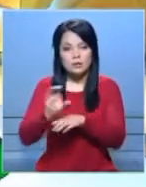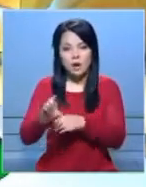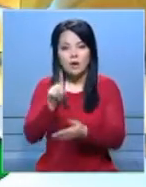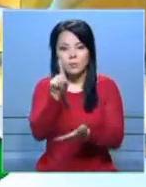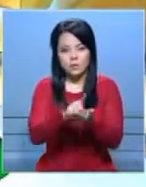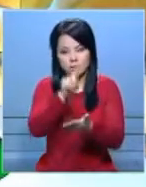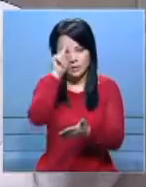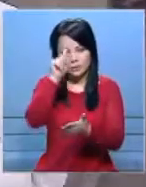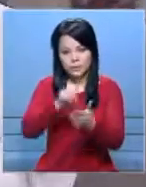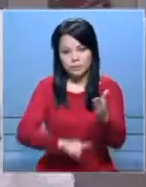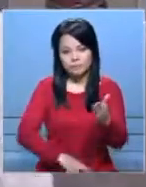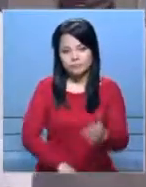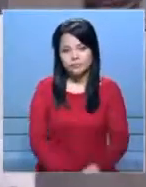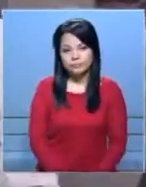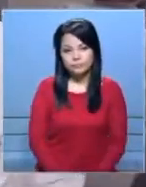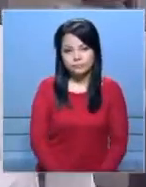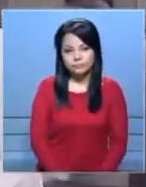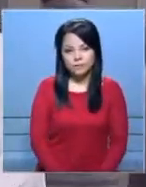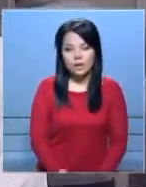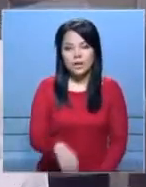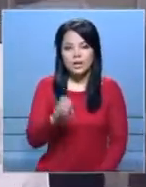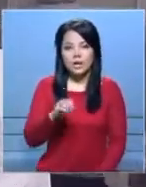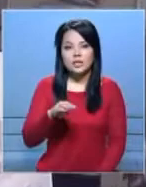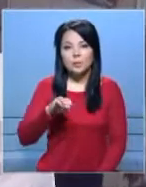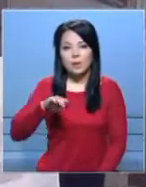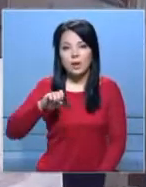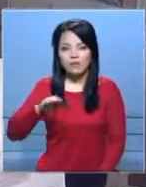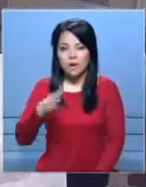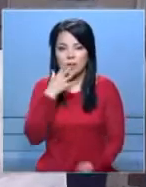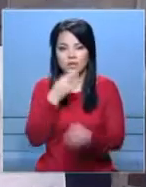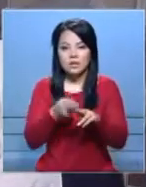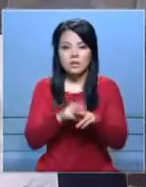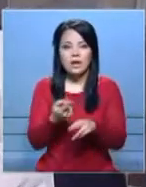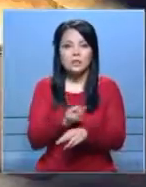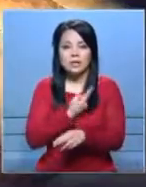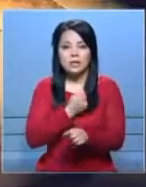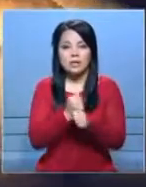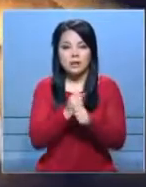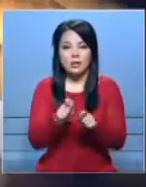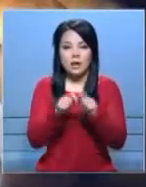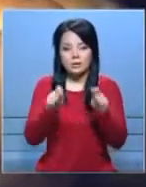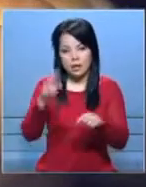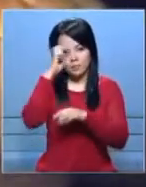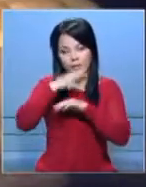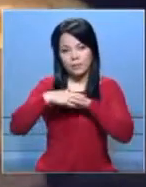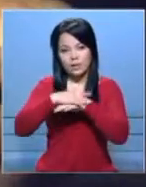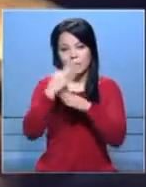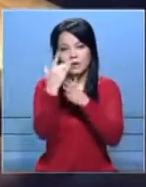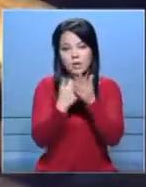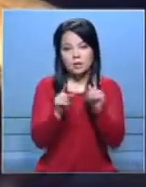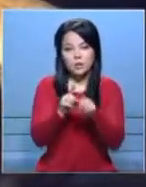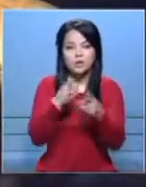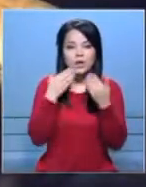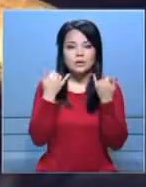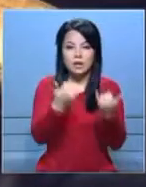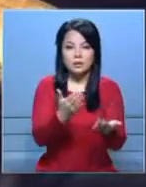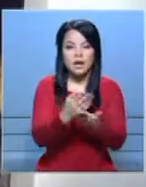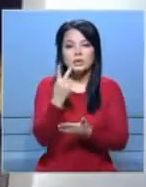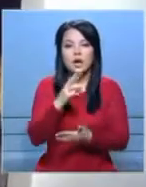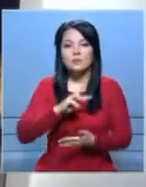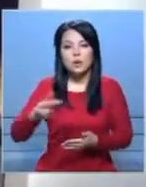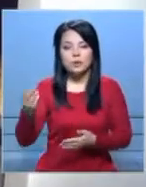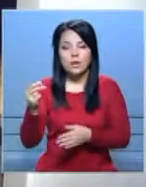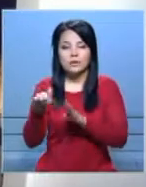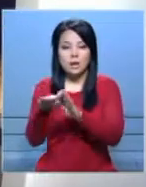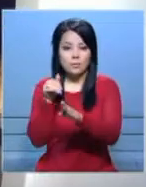сенімді. Еркін Темірбаев Ақкөлде наубайхана ашқан жалғыз адам. Ол мемлекеттік бағдарлама арқылы жеңілдетілген пайызбен 2 миллион қаражат